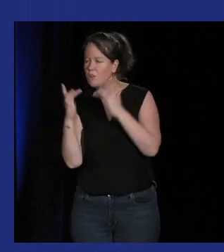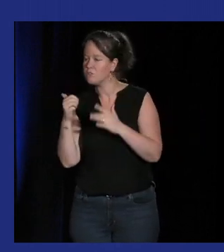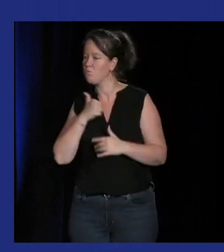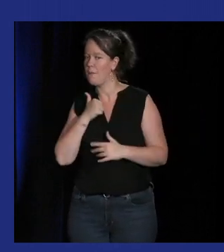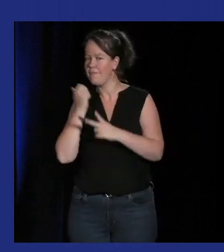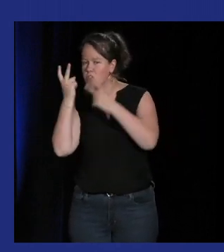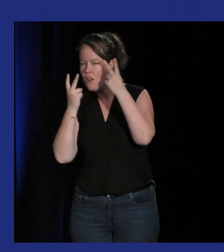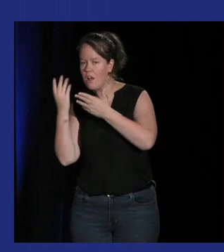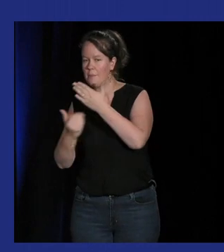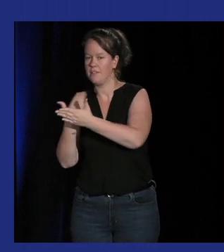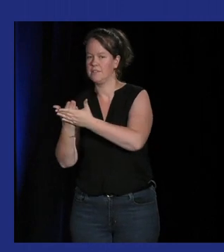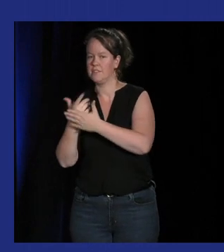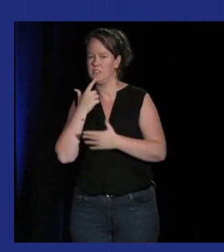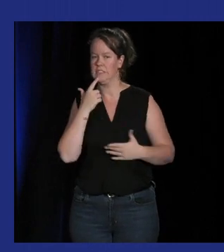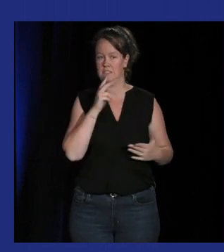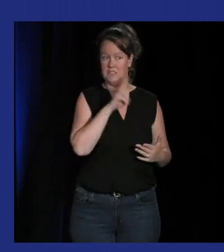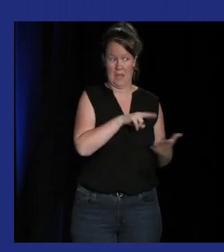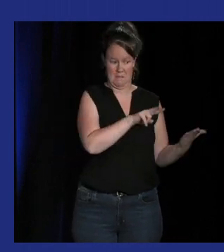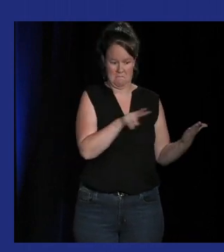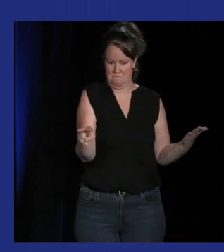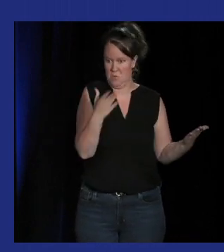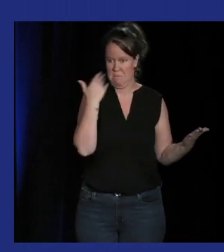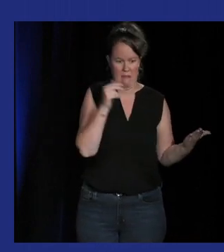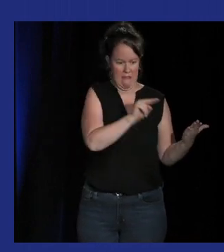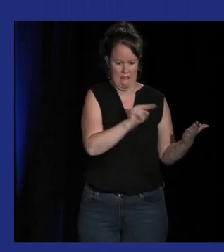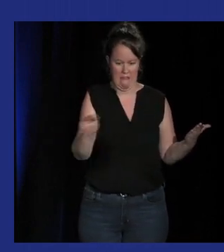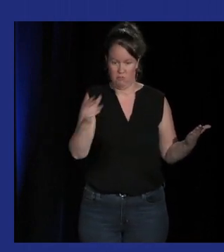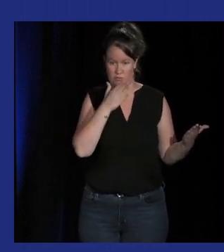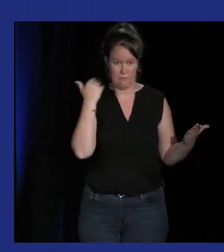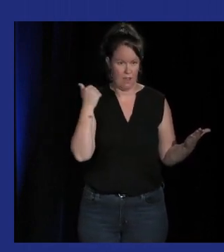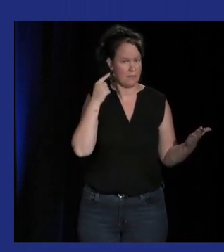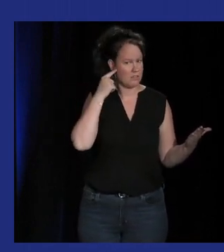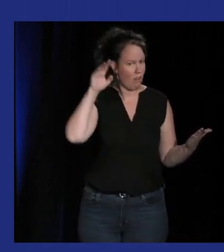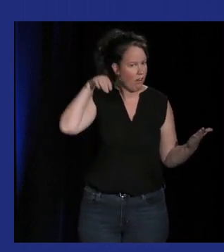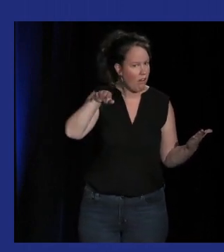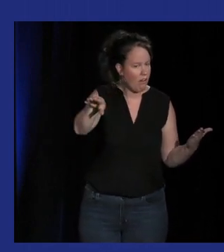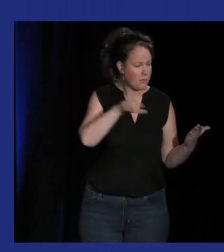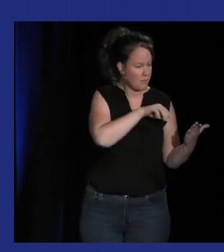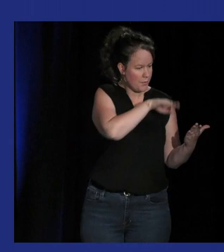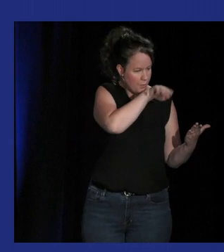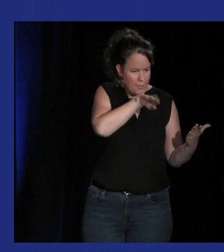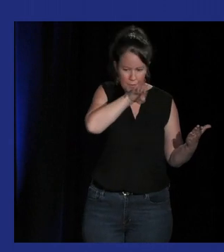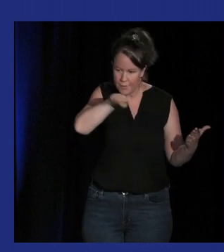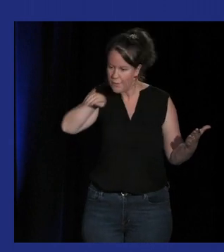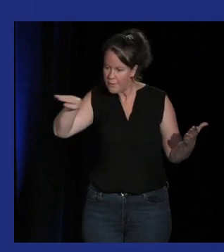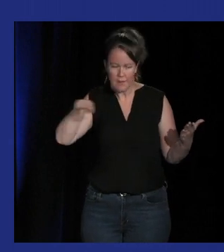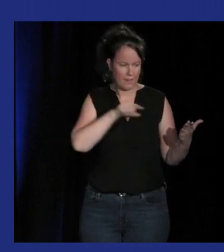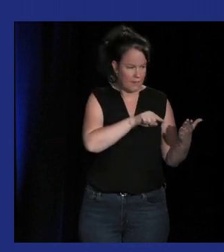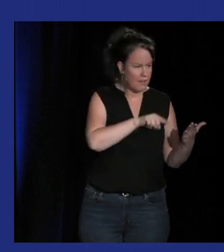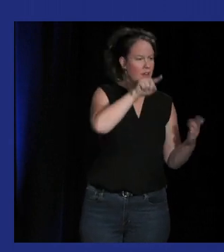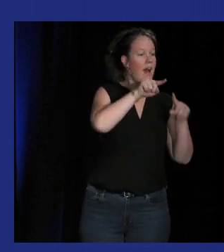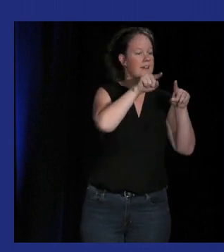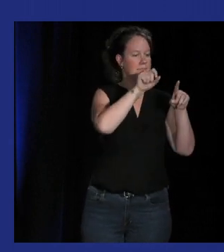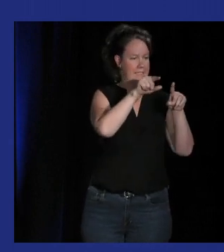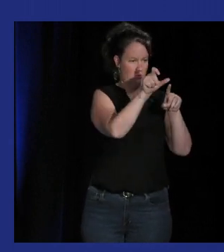j'écoutais pas vraiment la phrase qu'est-ce qui était dit j'écoutais juste la mélodie de la phrase et je pouvais découper des mots